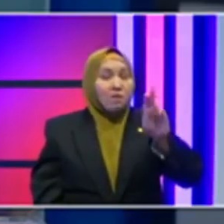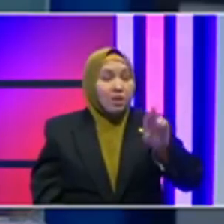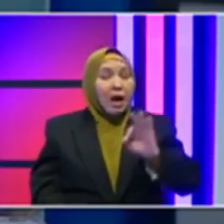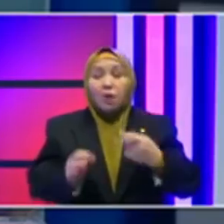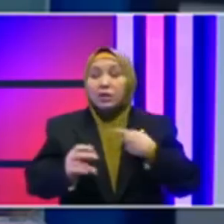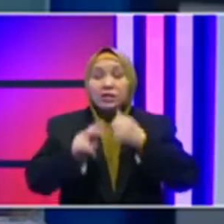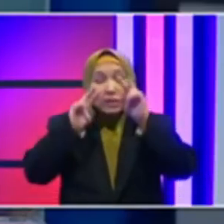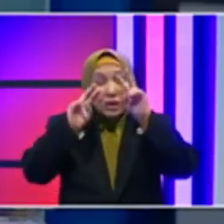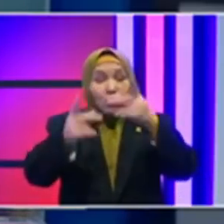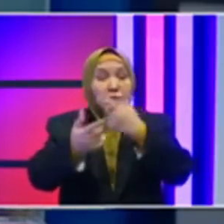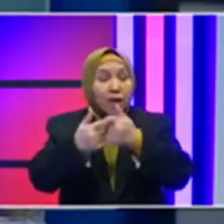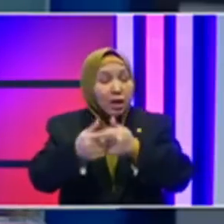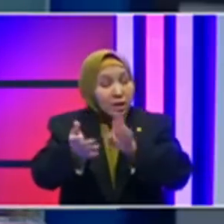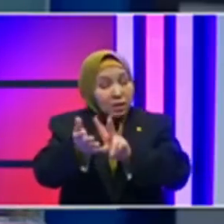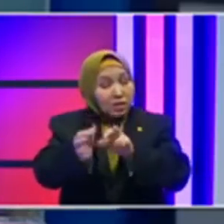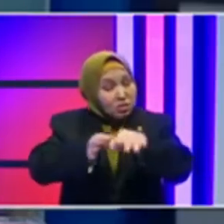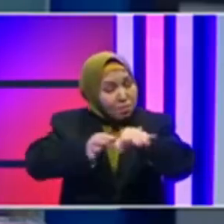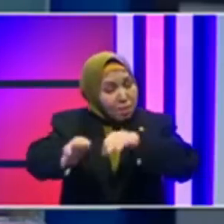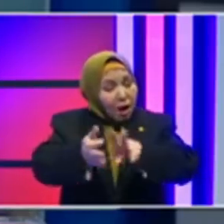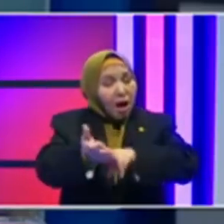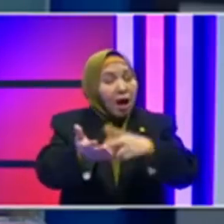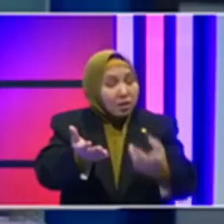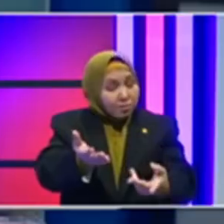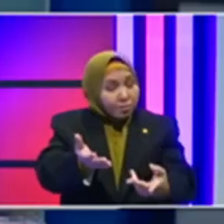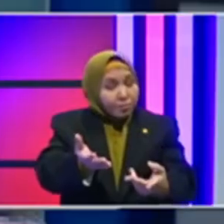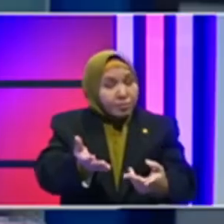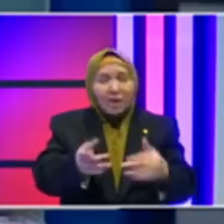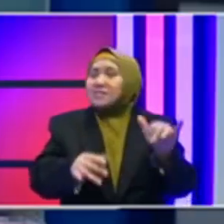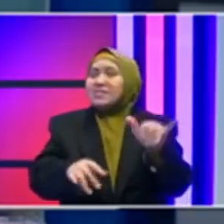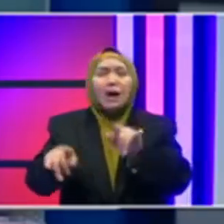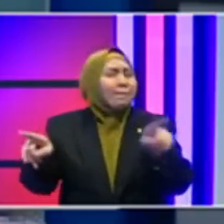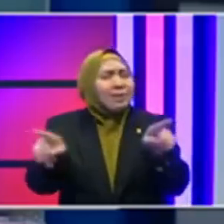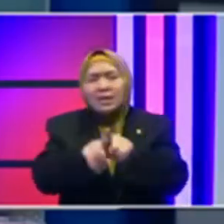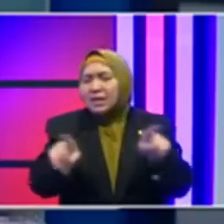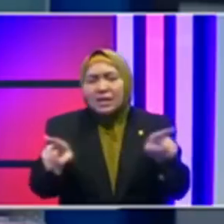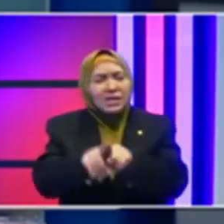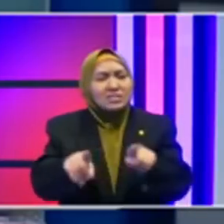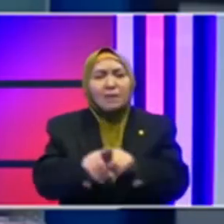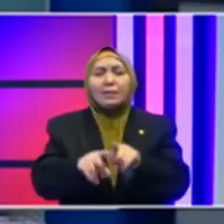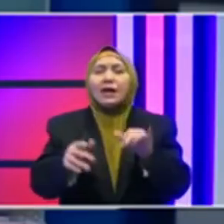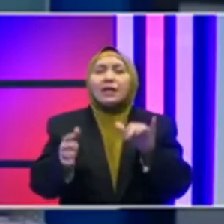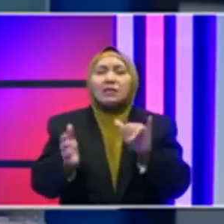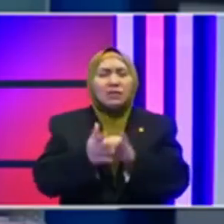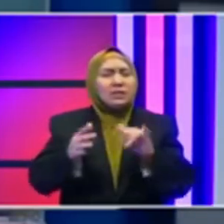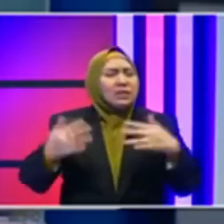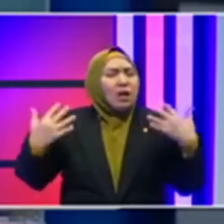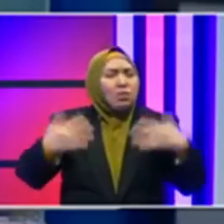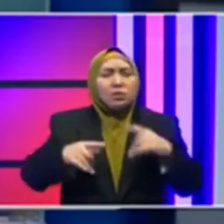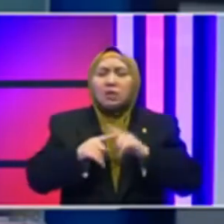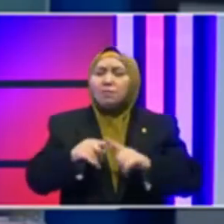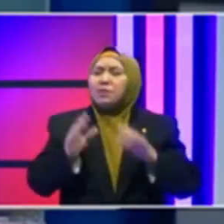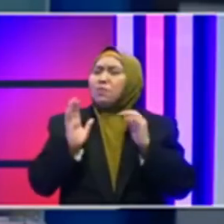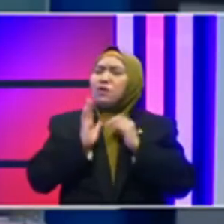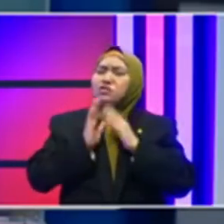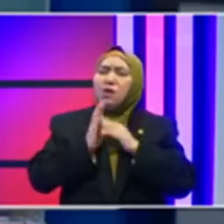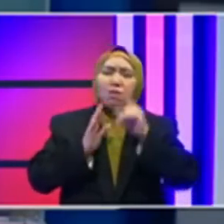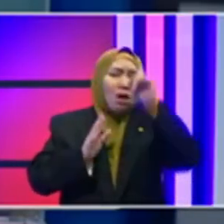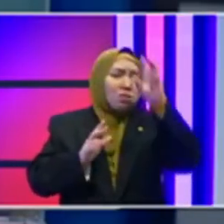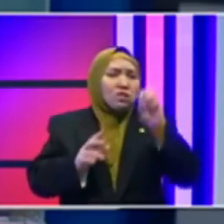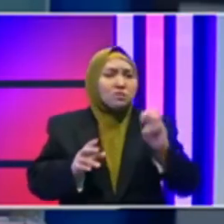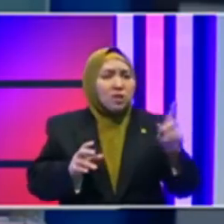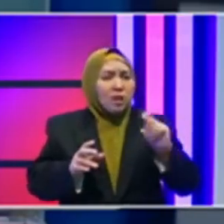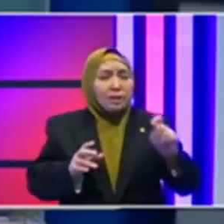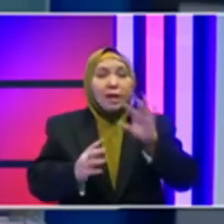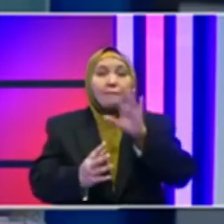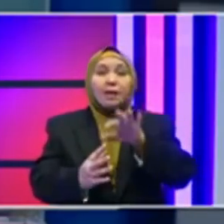kita lihat daripada sudut terjemahannya Ustaz sama saja yaitu takut tetapi Masya Allah Allah Subhanahu Wa Ta'ala